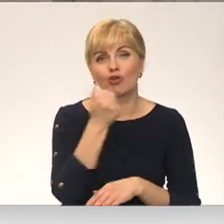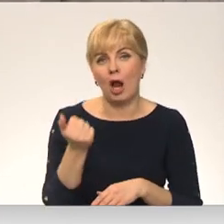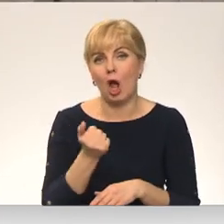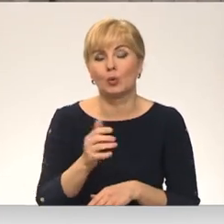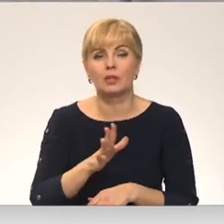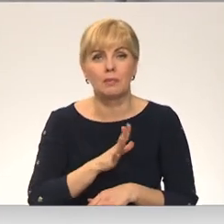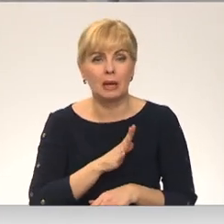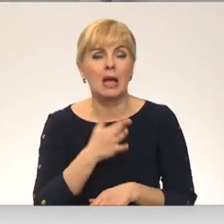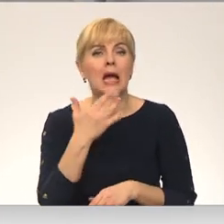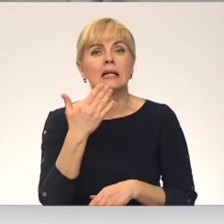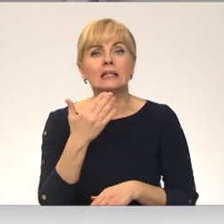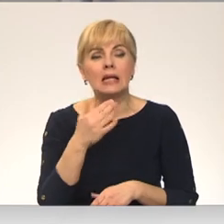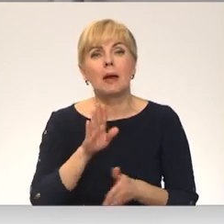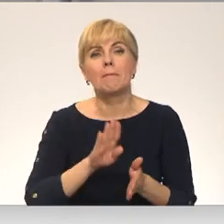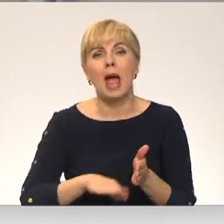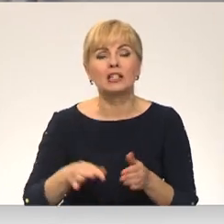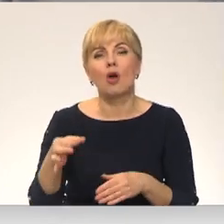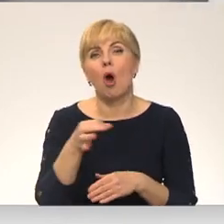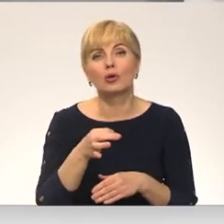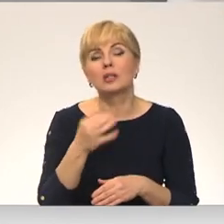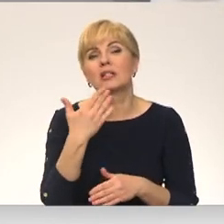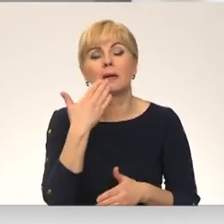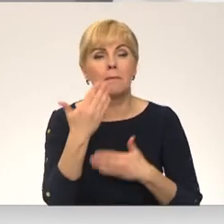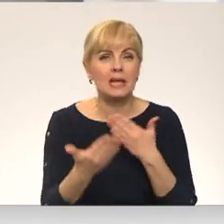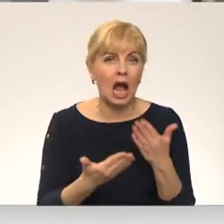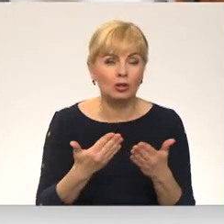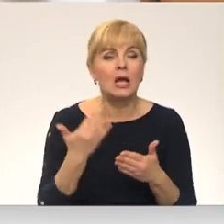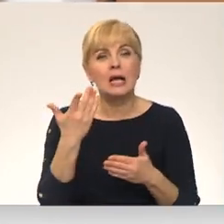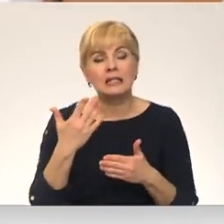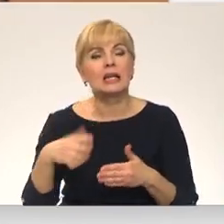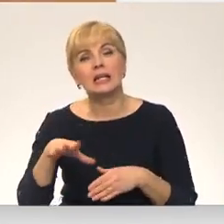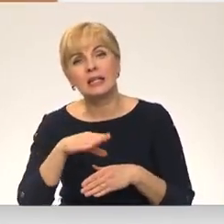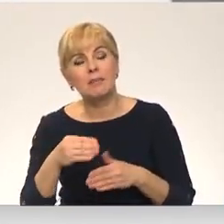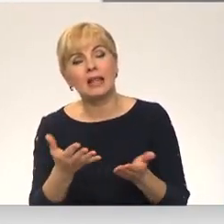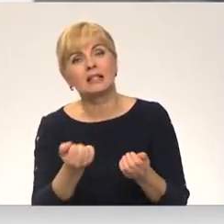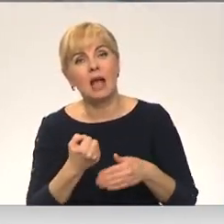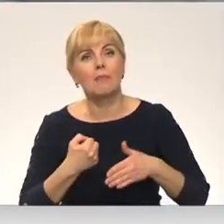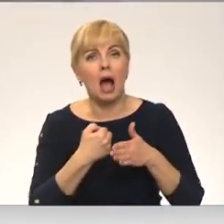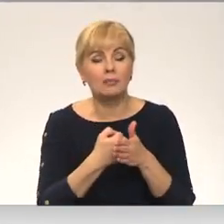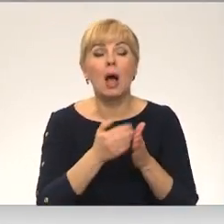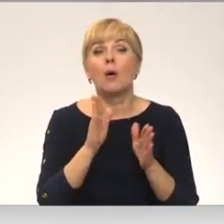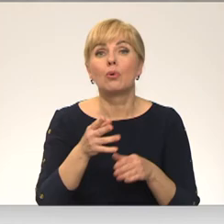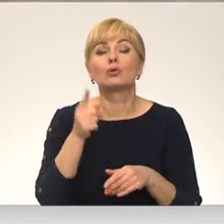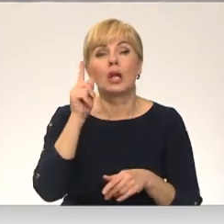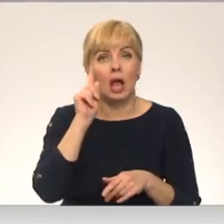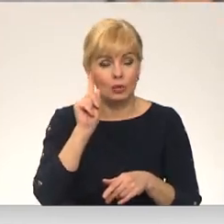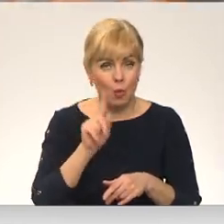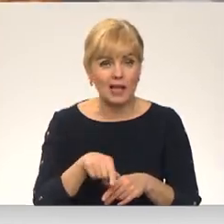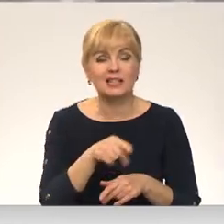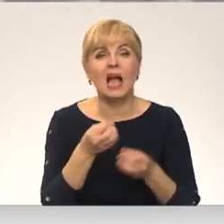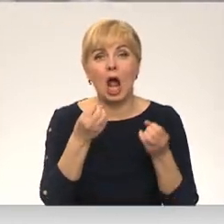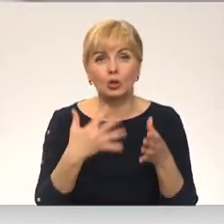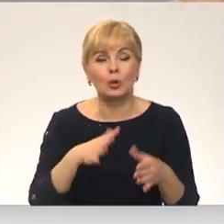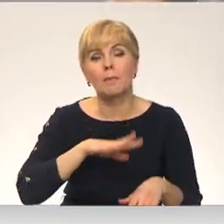bijis. No cik bezpeļņas organizācijām šogad ir pieteikumi un cik mājasaimniecība saņems atbalstu, būs zināms pēc 31.